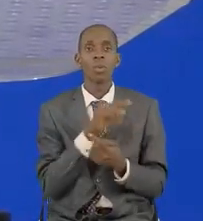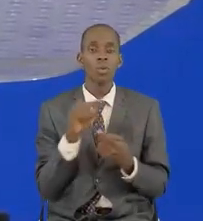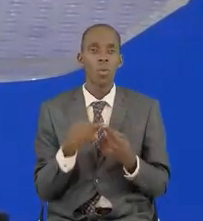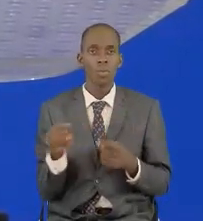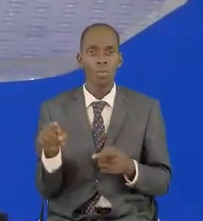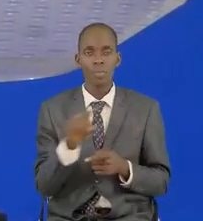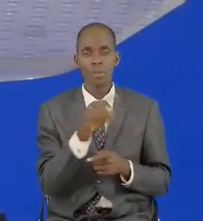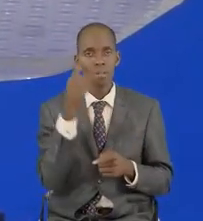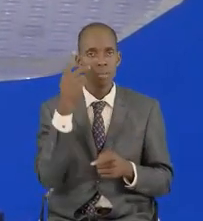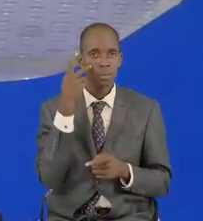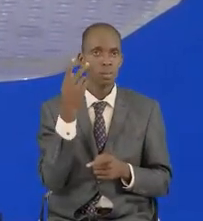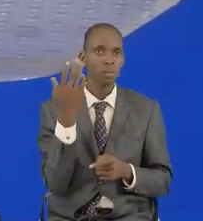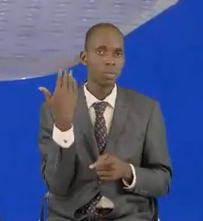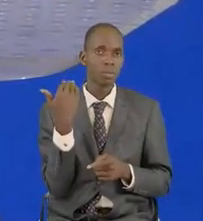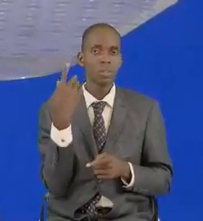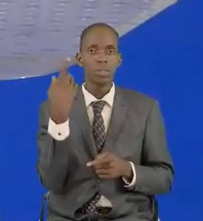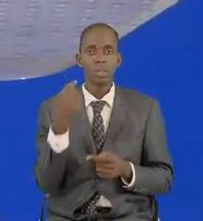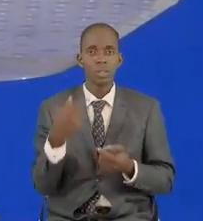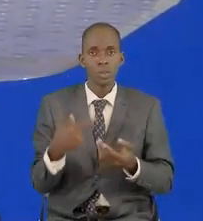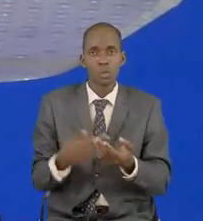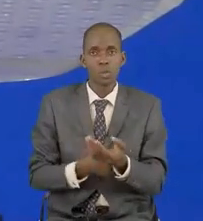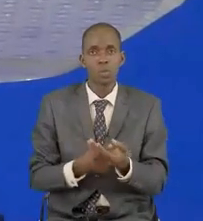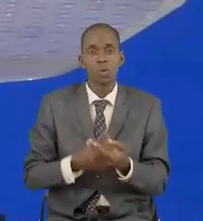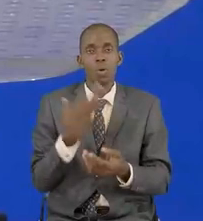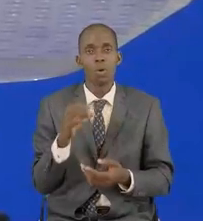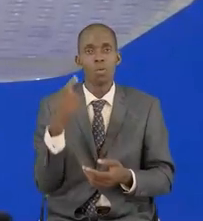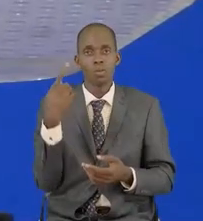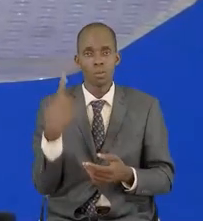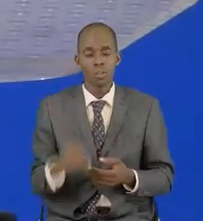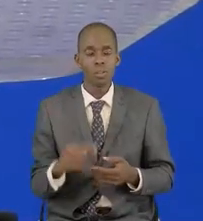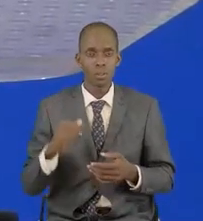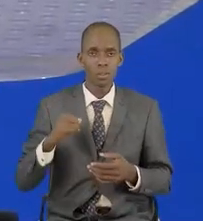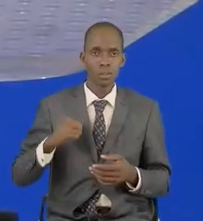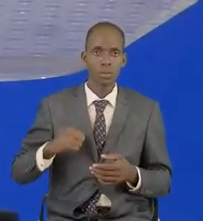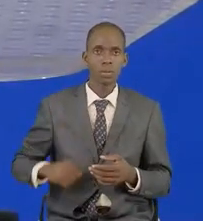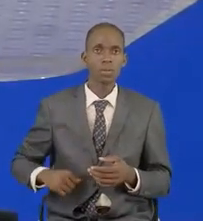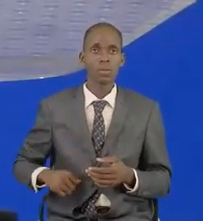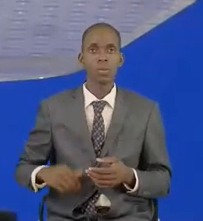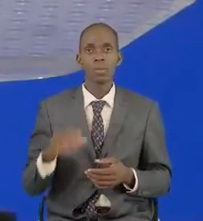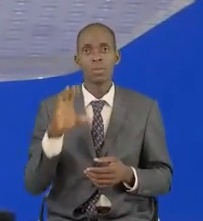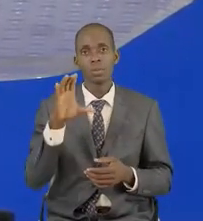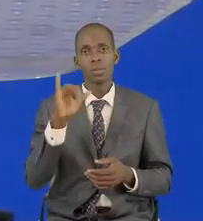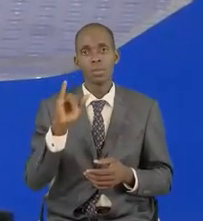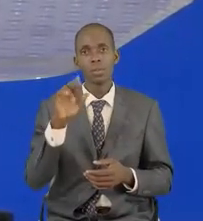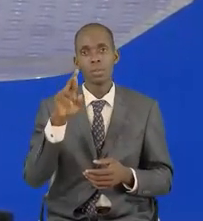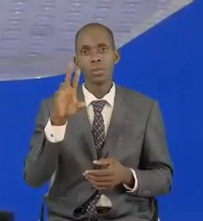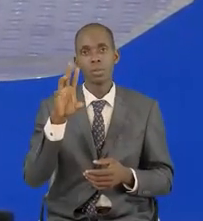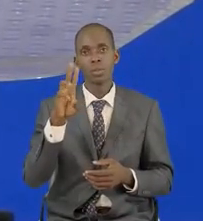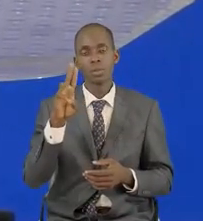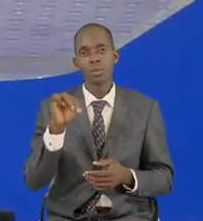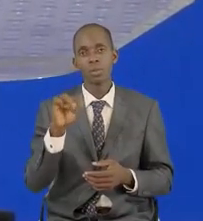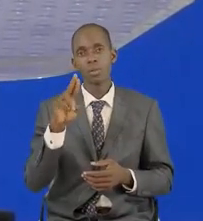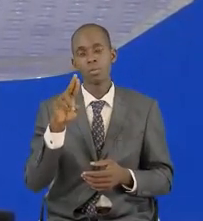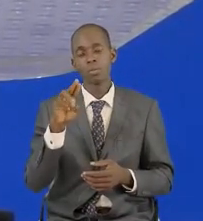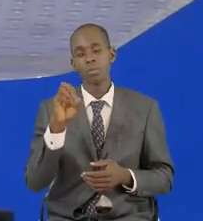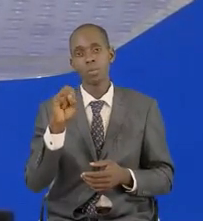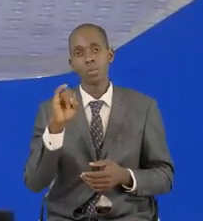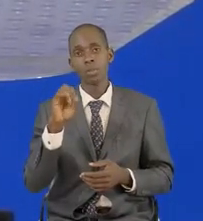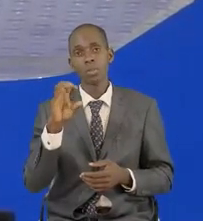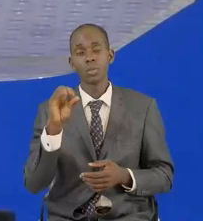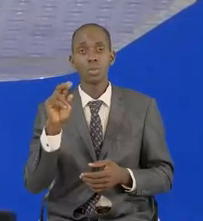voyant que l'Évangile m'avait été confiée pour les circons pour les insultes concis